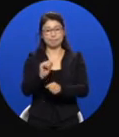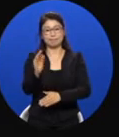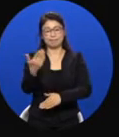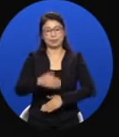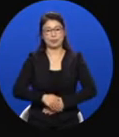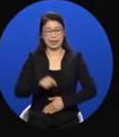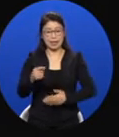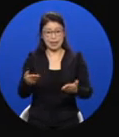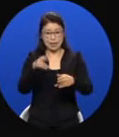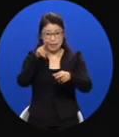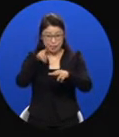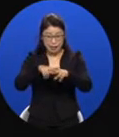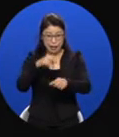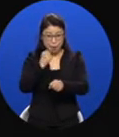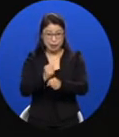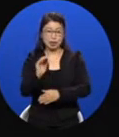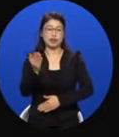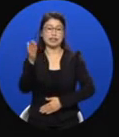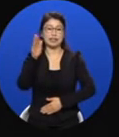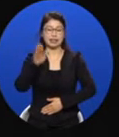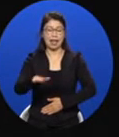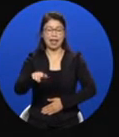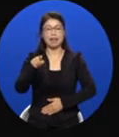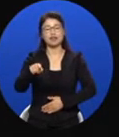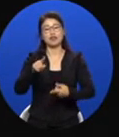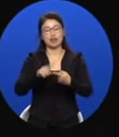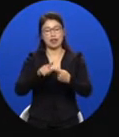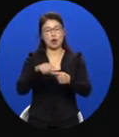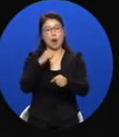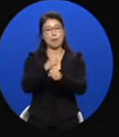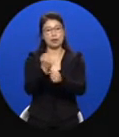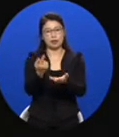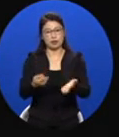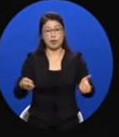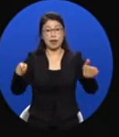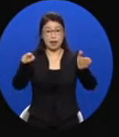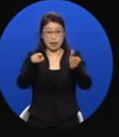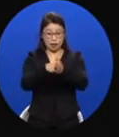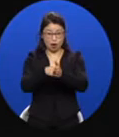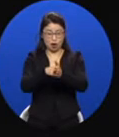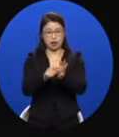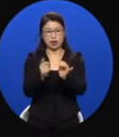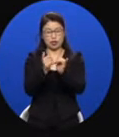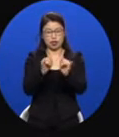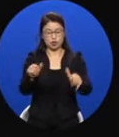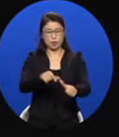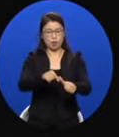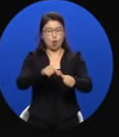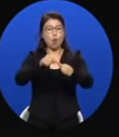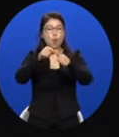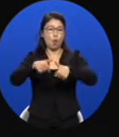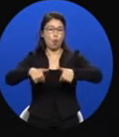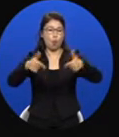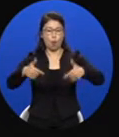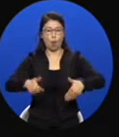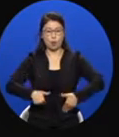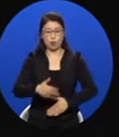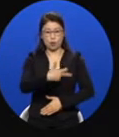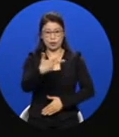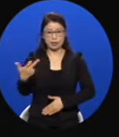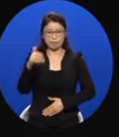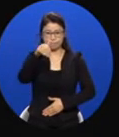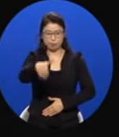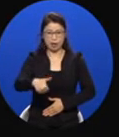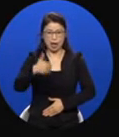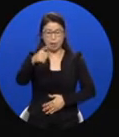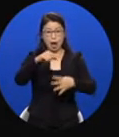그 일자리를 만들어야 되는데 그 일자리를 창출하기 위해서는 주민들이 고용이 늘어나야 됩니다. 대규모 개발